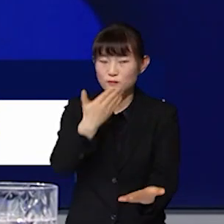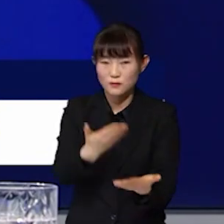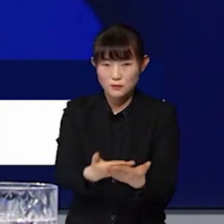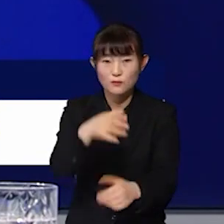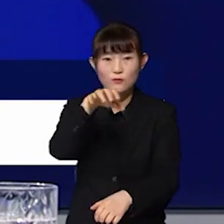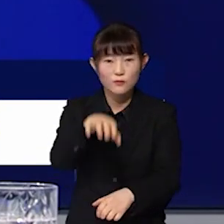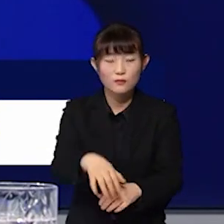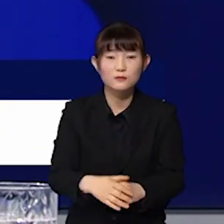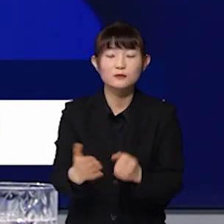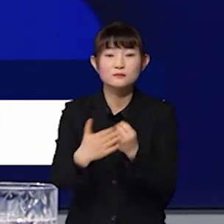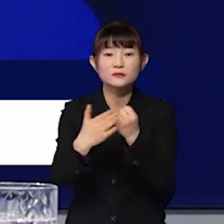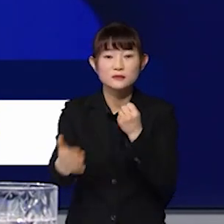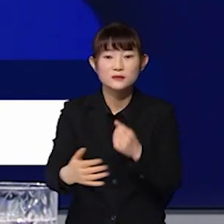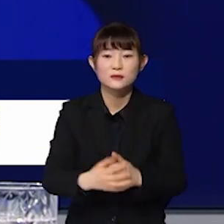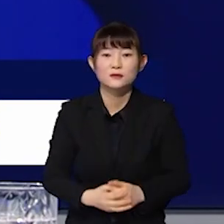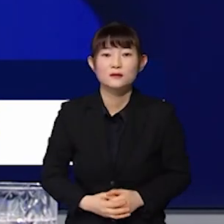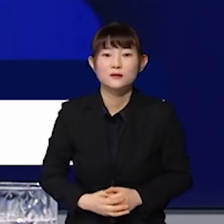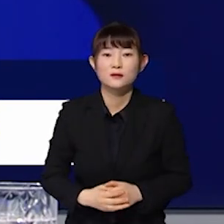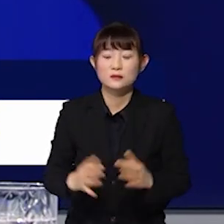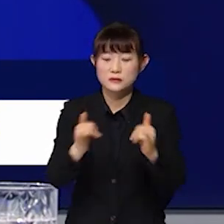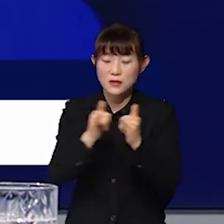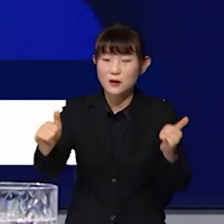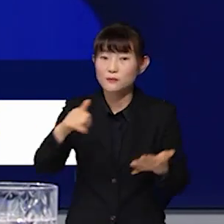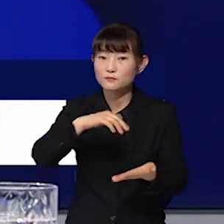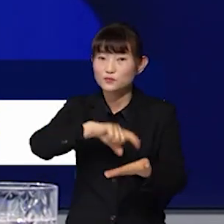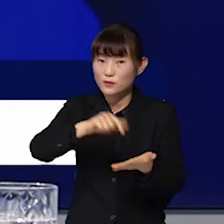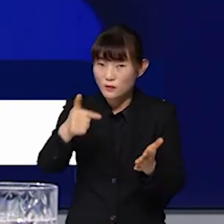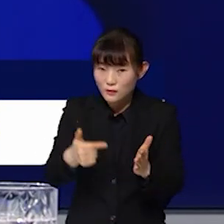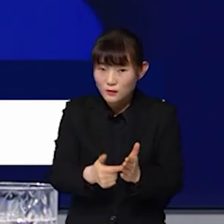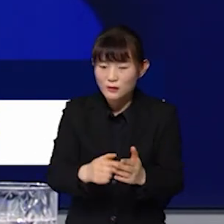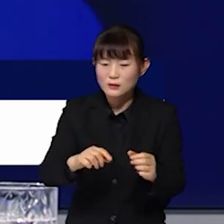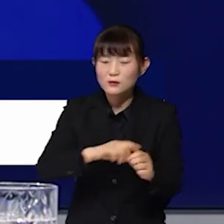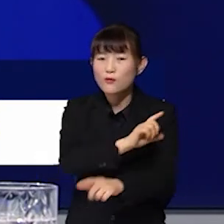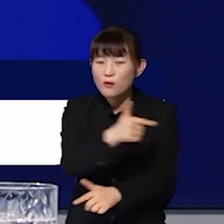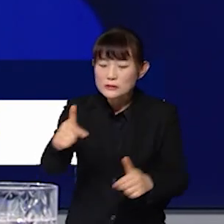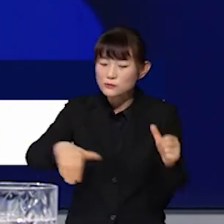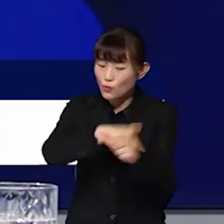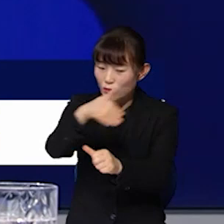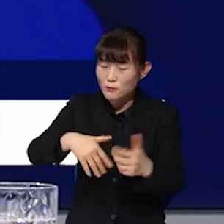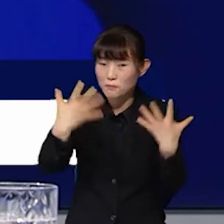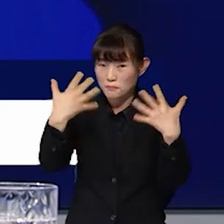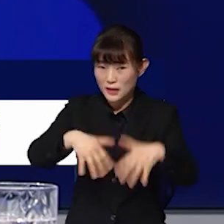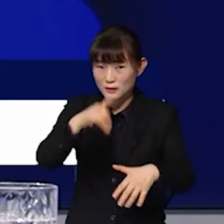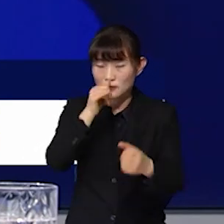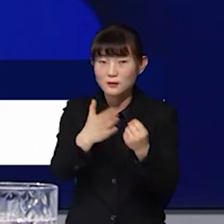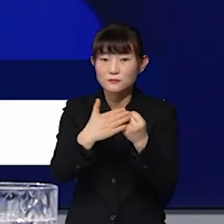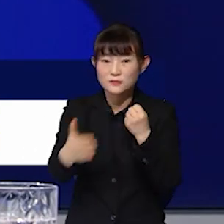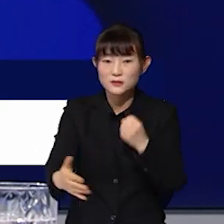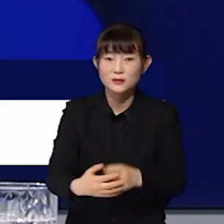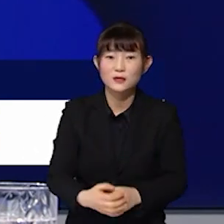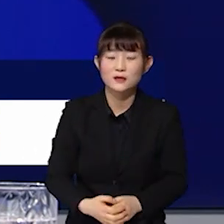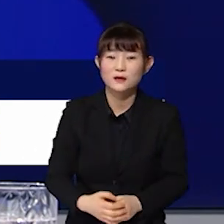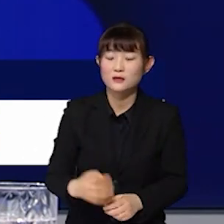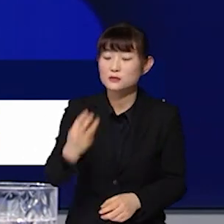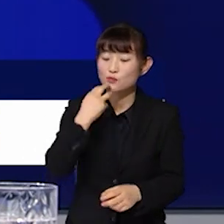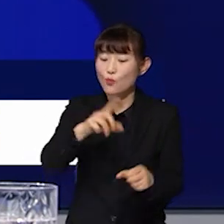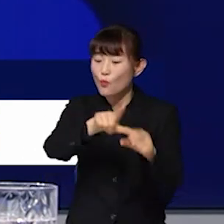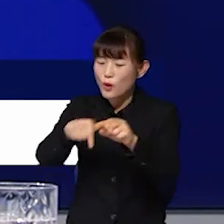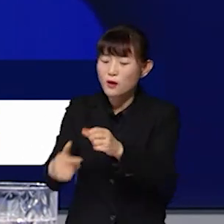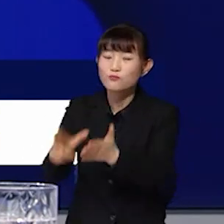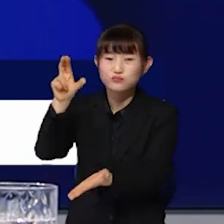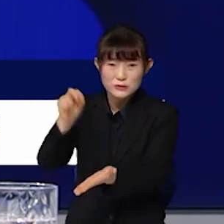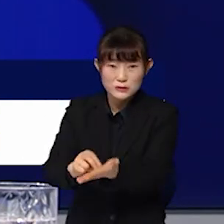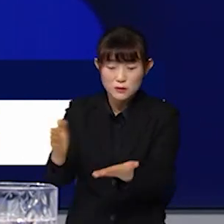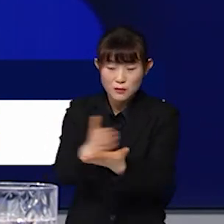그래서 적정한 인구 규모와 함께 여러가지 여건을 갖추고 있기 때문에이 수도권 벨트의 모든 짐을 질 수 있는